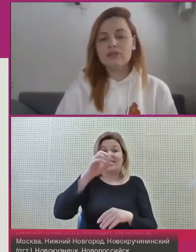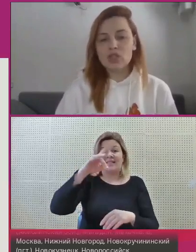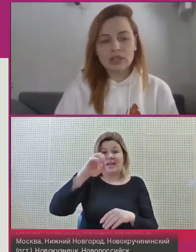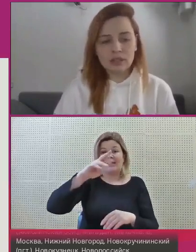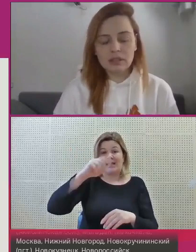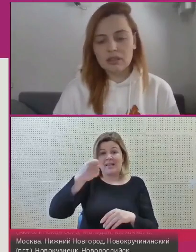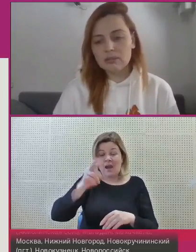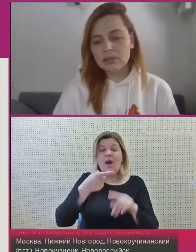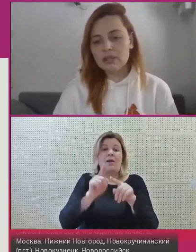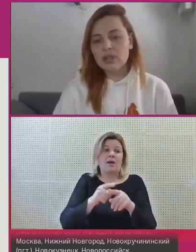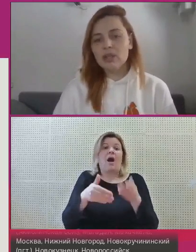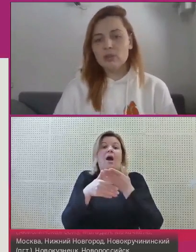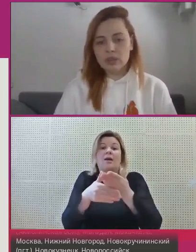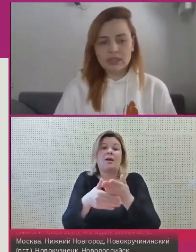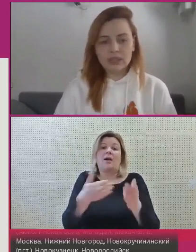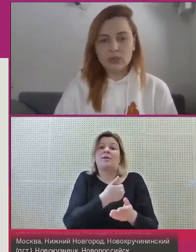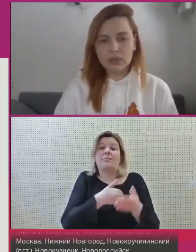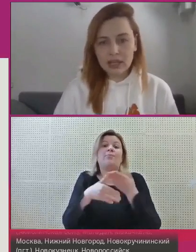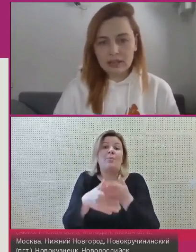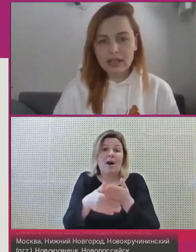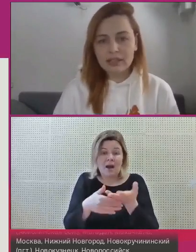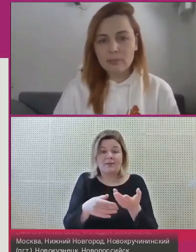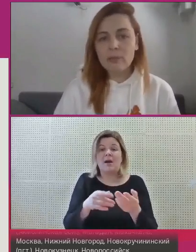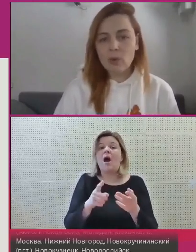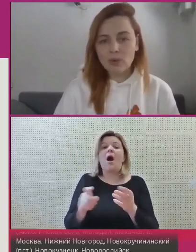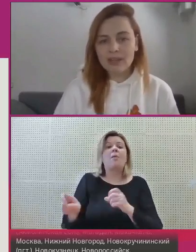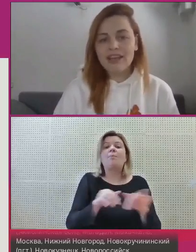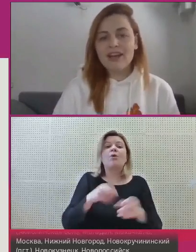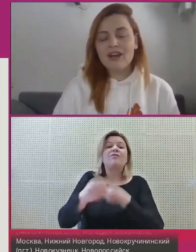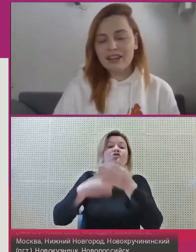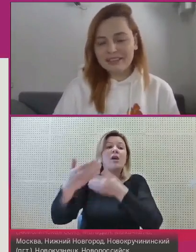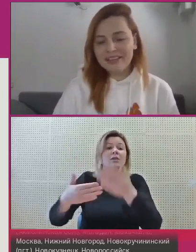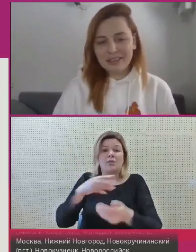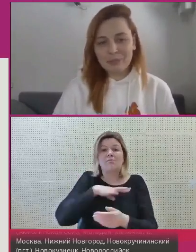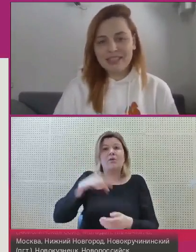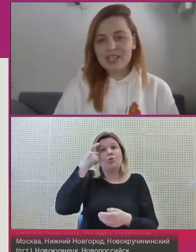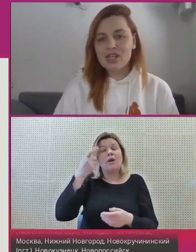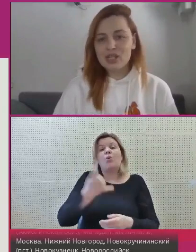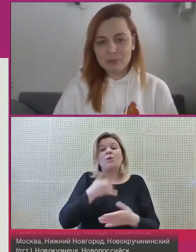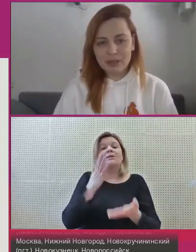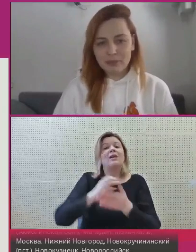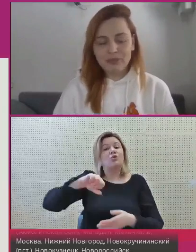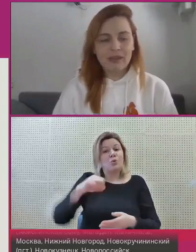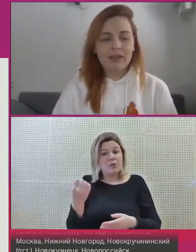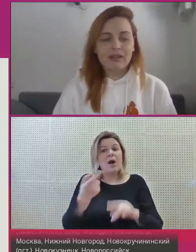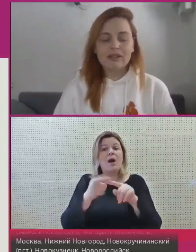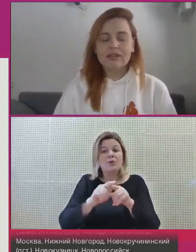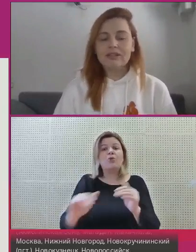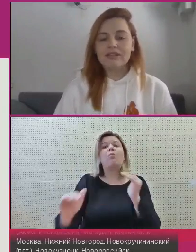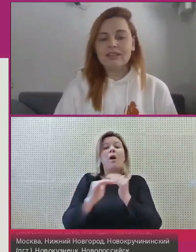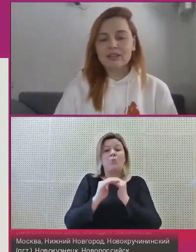Стратегия продвижения, это было, ну, у нас есть друзья, они нам помогут. Это были наши ошибки,